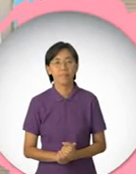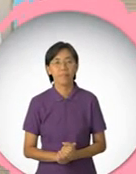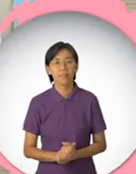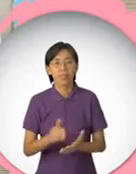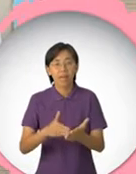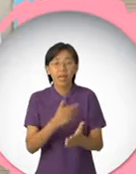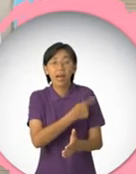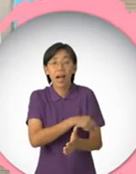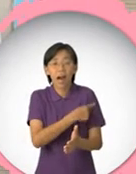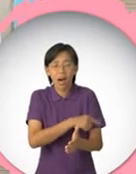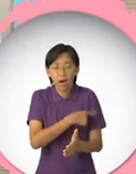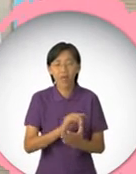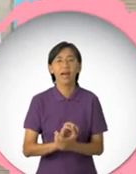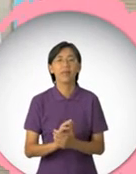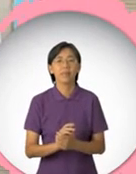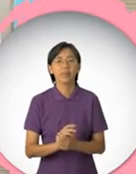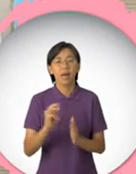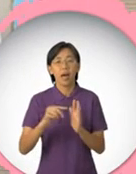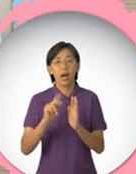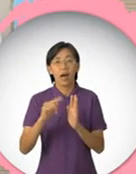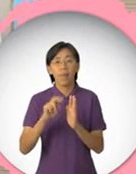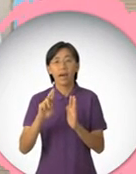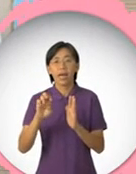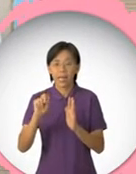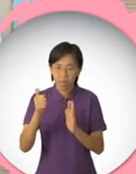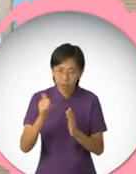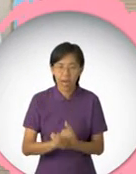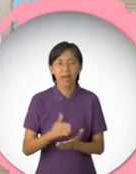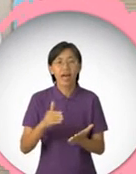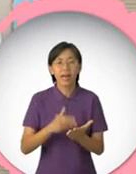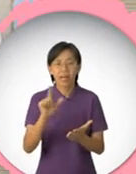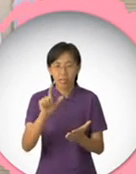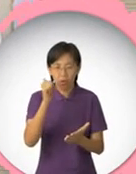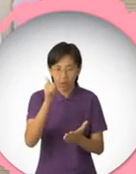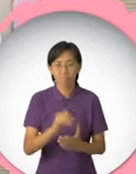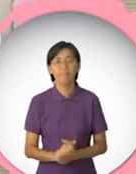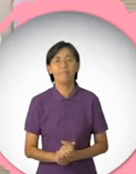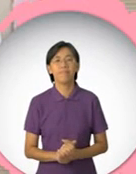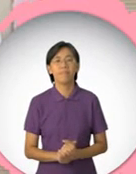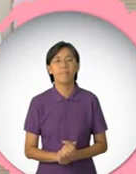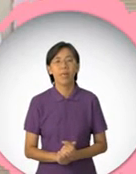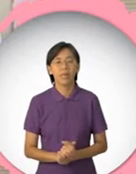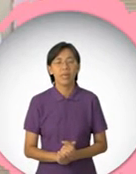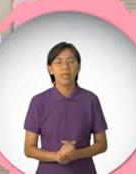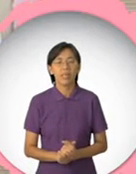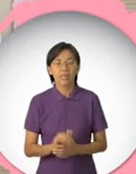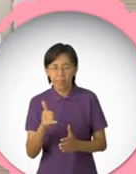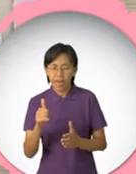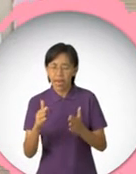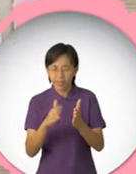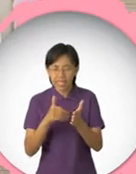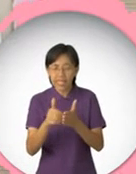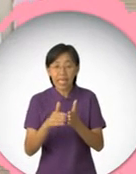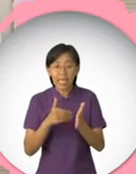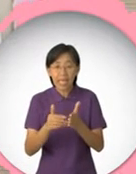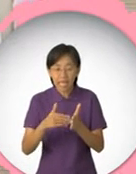ก็หรือใช้เป็นมาการีนหรือเนยสดก็ได้เพียงแต่ว่าใช้เนยสดกับมาการีนเนี่ยอาจจะไปมีผลต่อสีของตัว